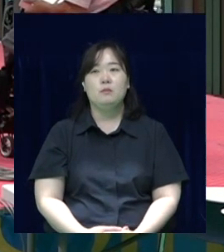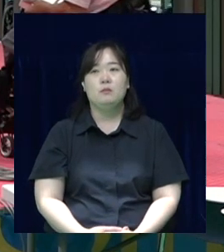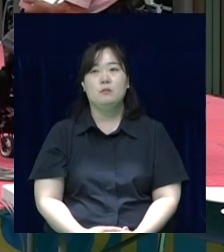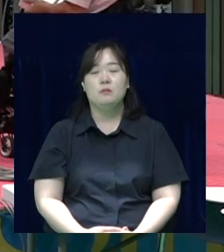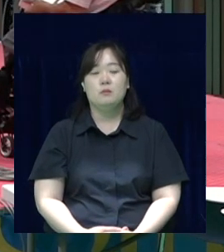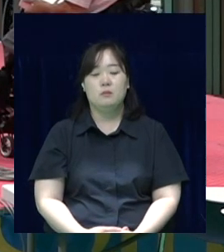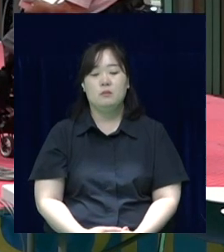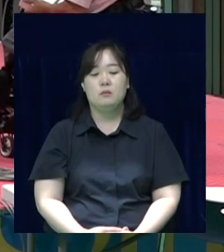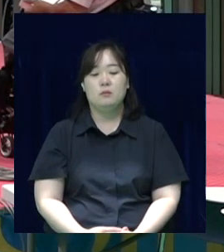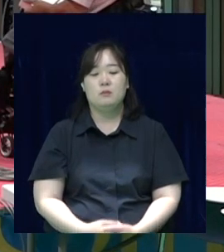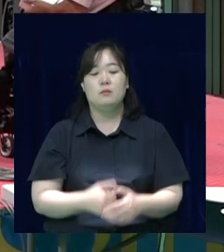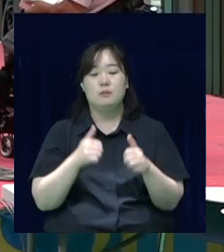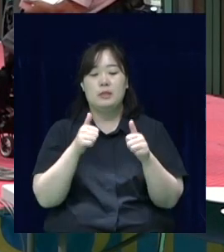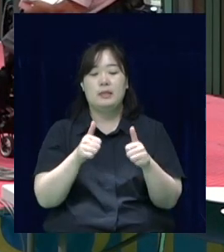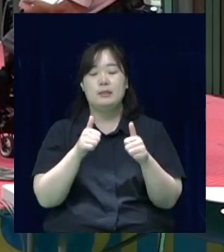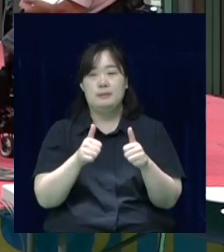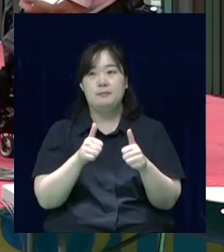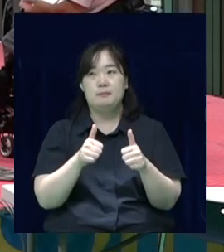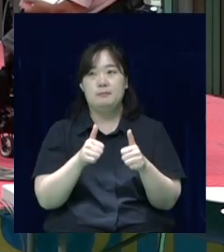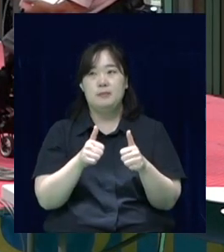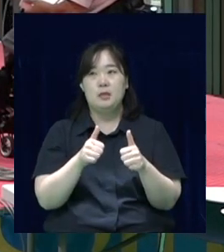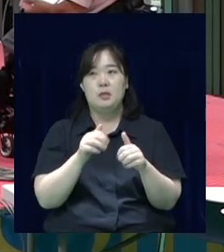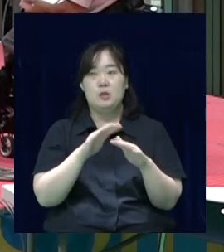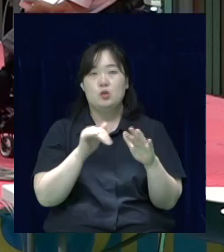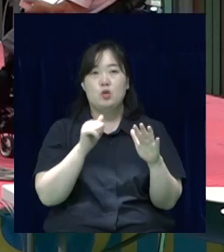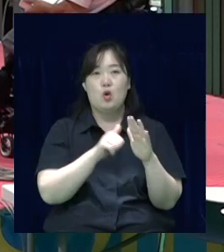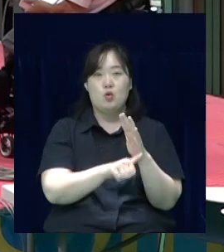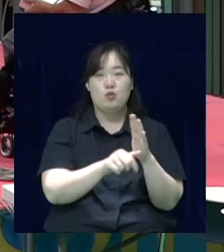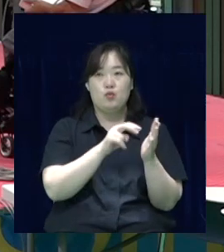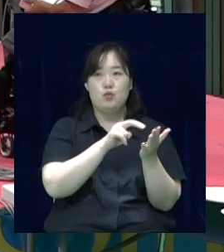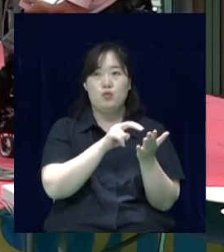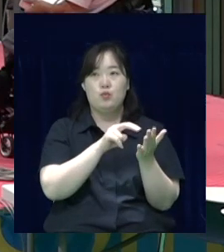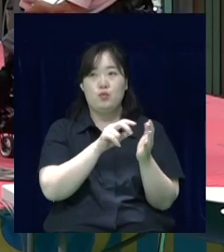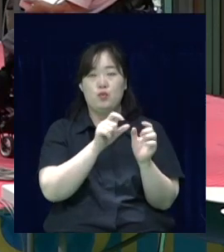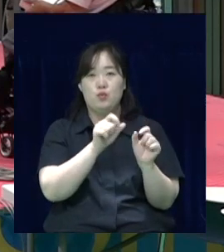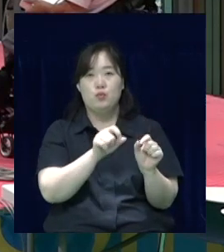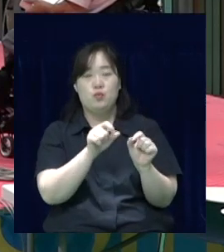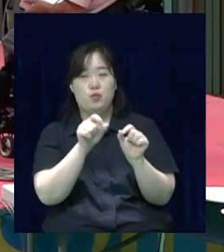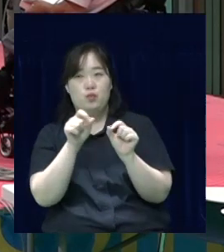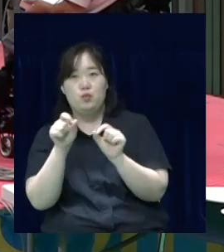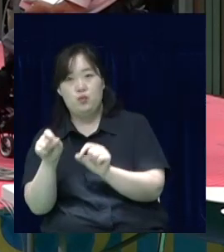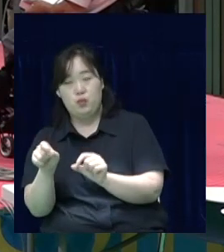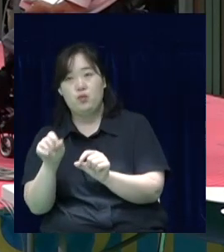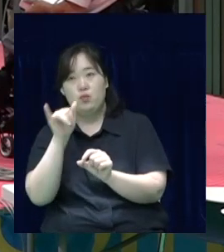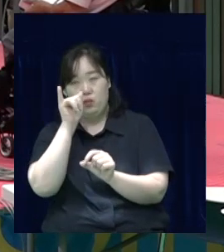자, 일단은 계속해서 좀 선수들의 입장이 지연이 되고 있는 상황이고요.